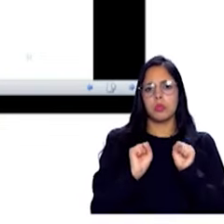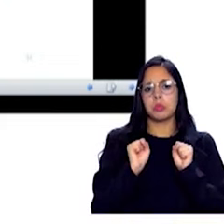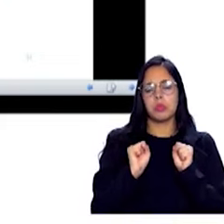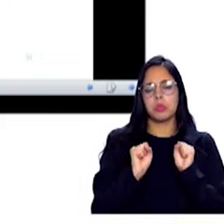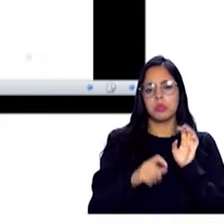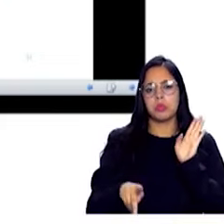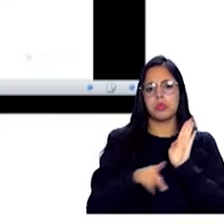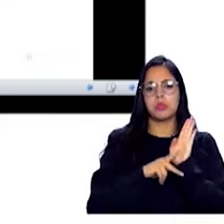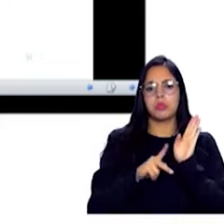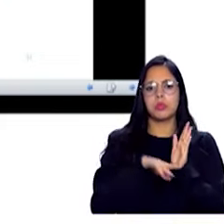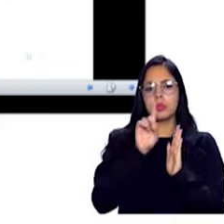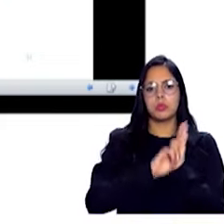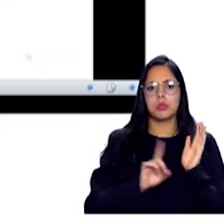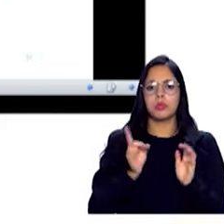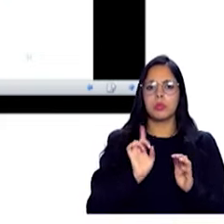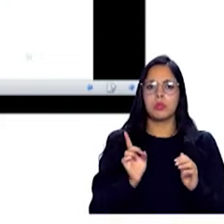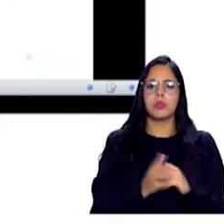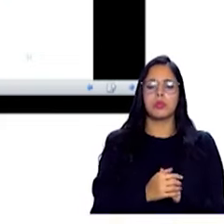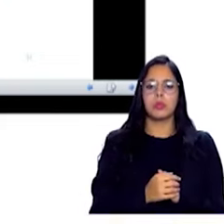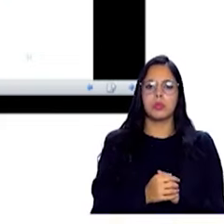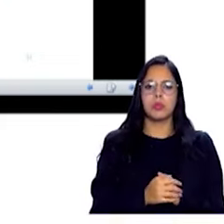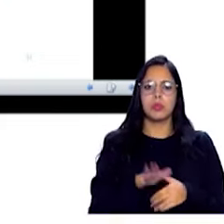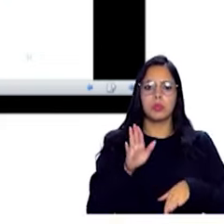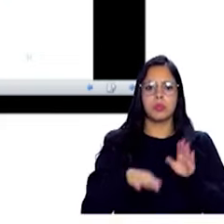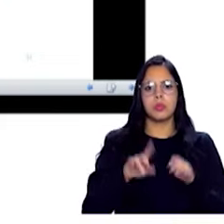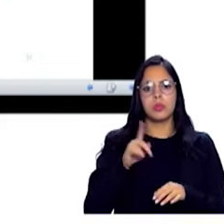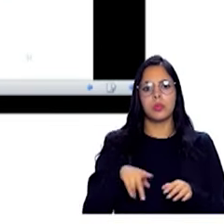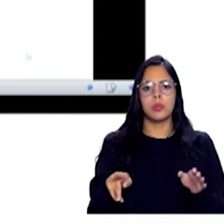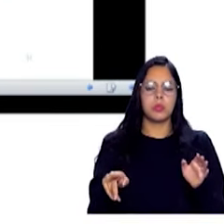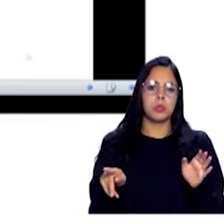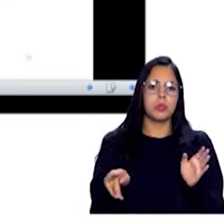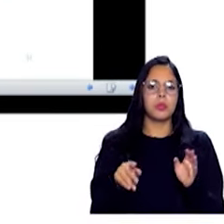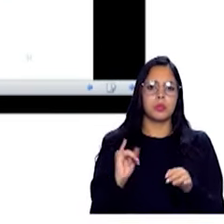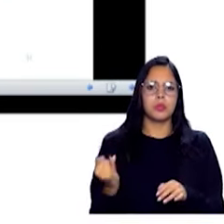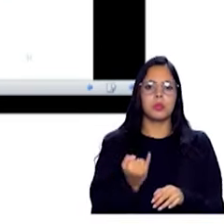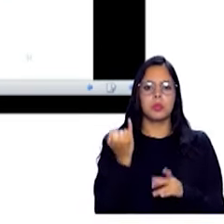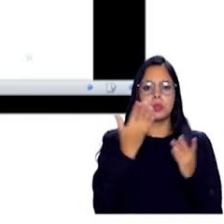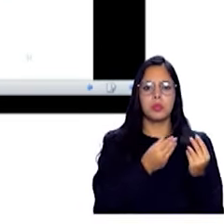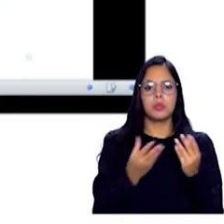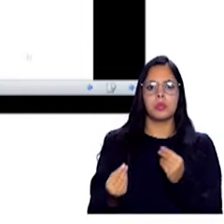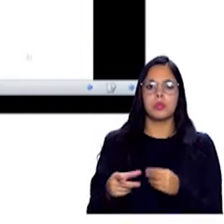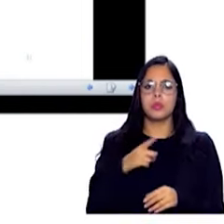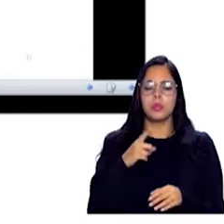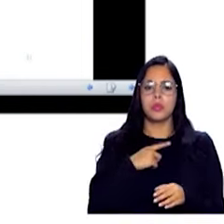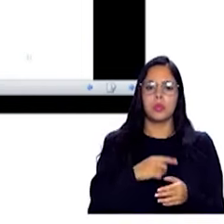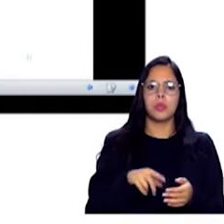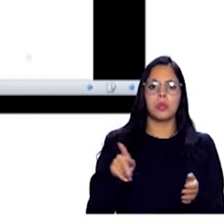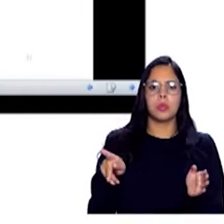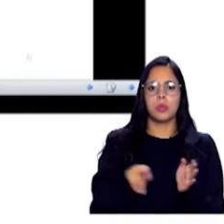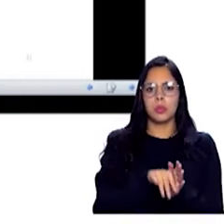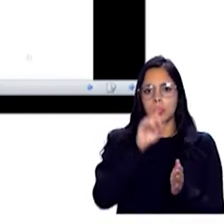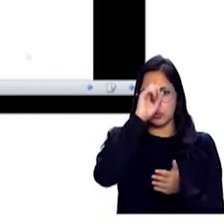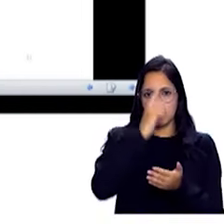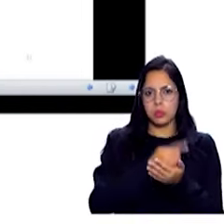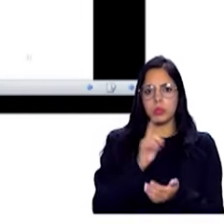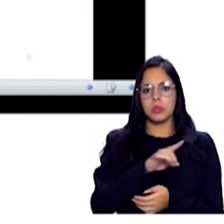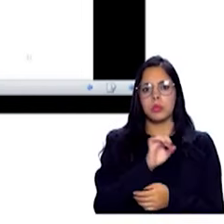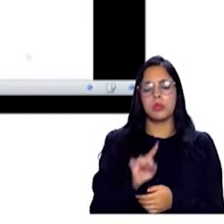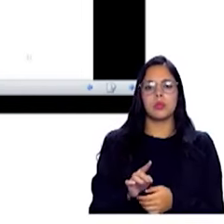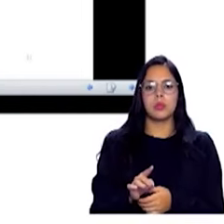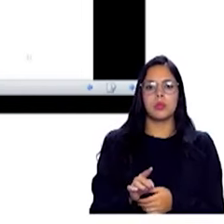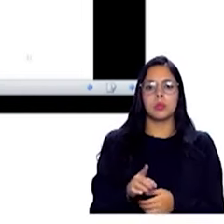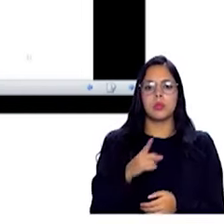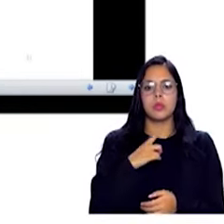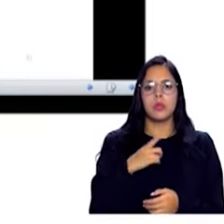questione DI particolare importanza inoltre LA corte di cassazione puo anunciare d'ufficio Il principio di diritto anche quando Il ricorso